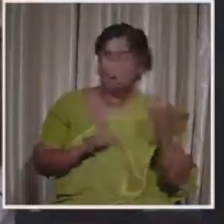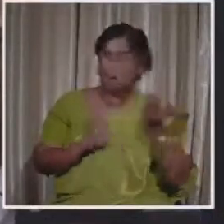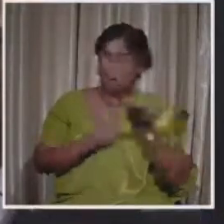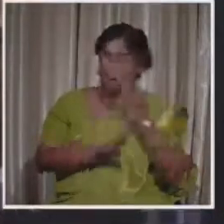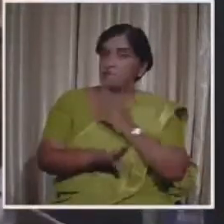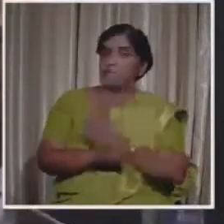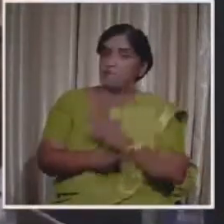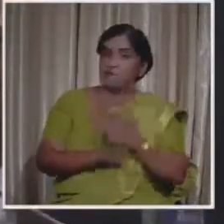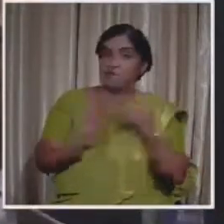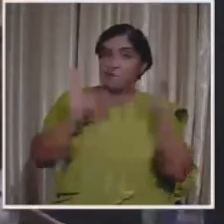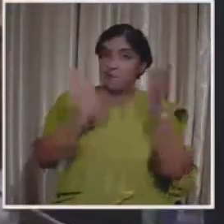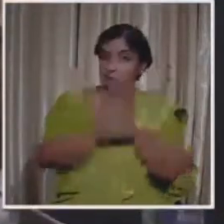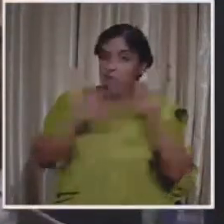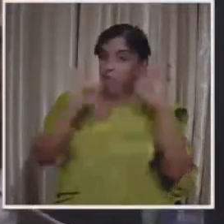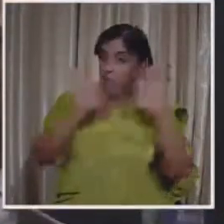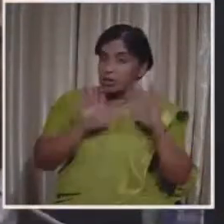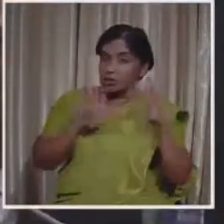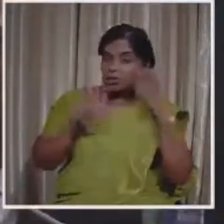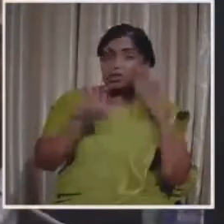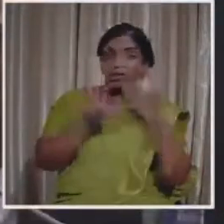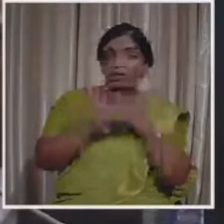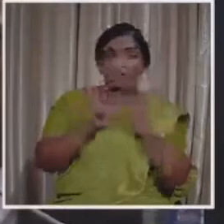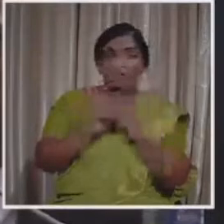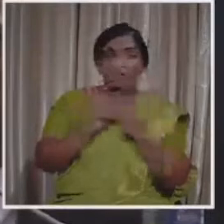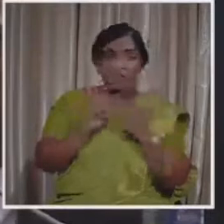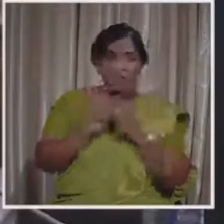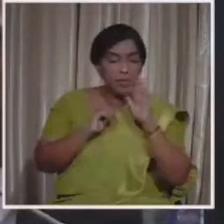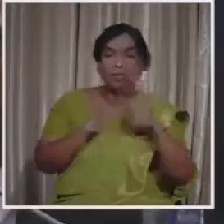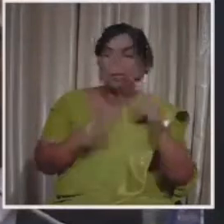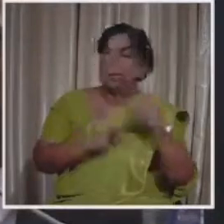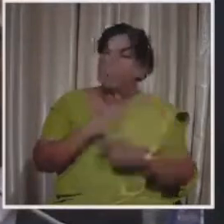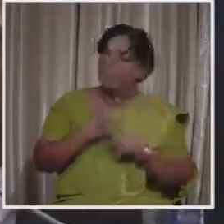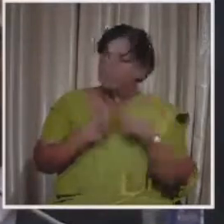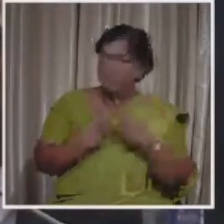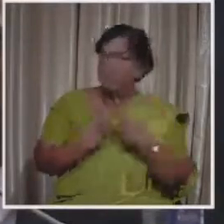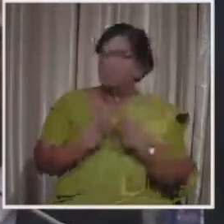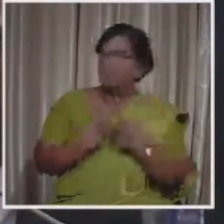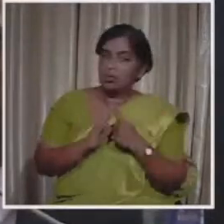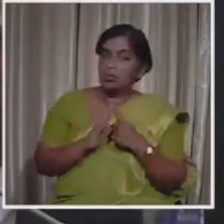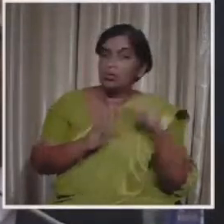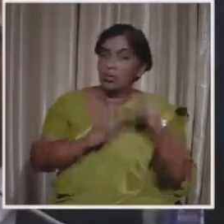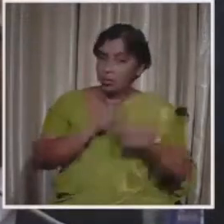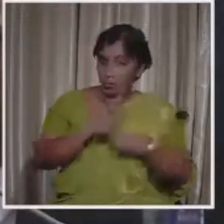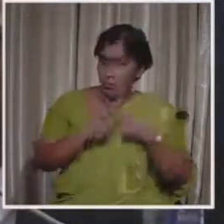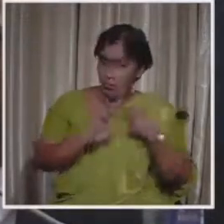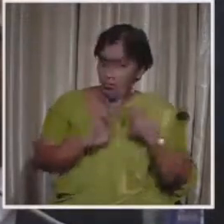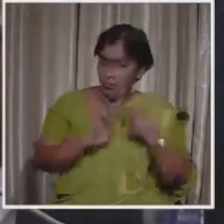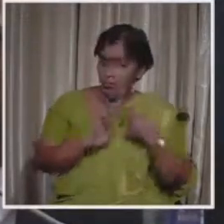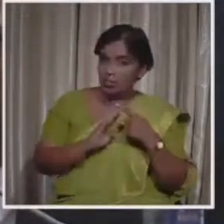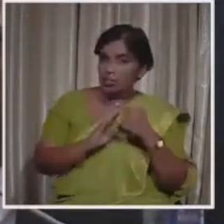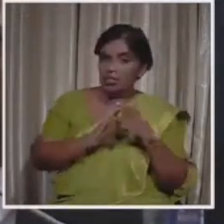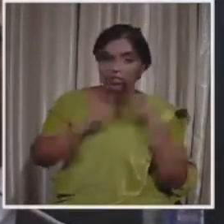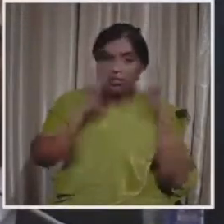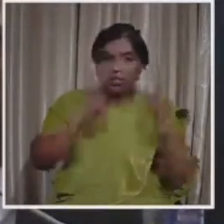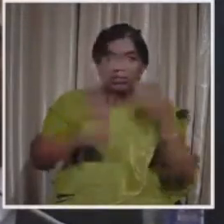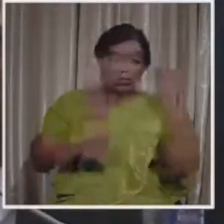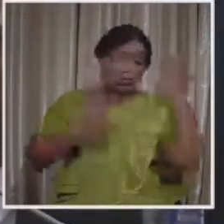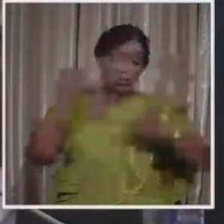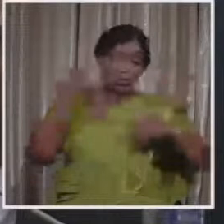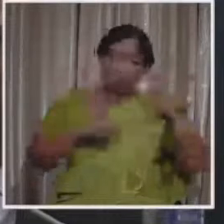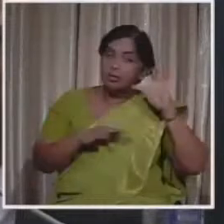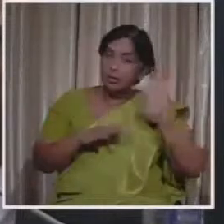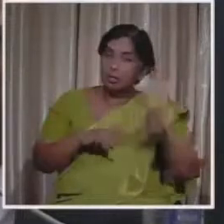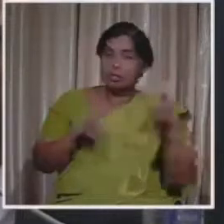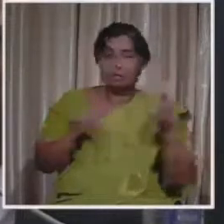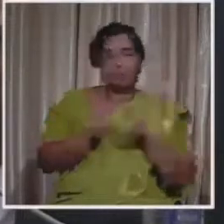ඒ බෞගේ නවවෙනිදා ඇතිවෙච්ච සිද්ධියෙන් මේ රටේ අපේ මේ රටේ දැඩි ජීවිත හානියට පත්වෙච්ච